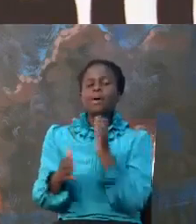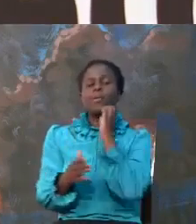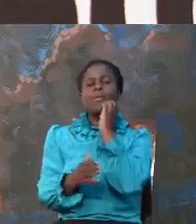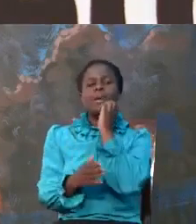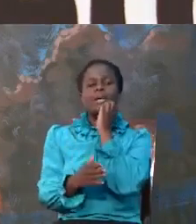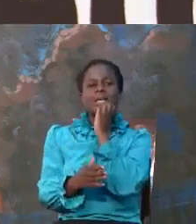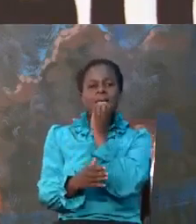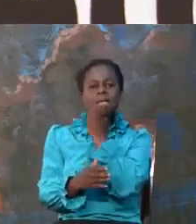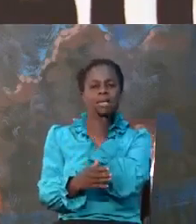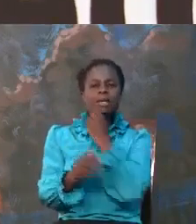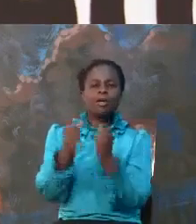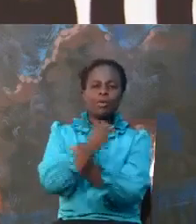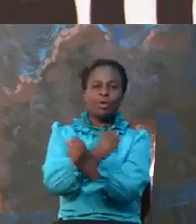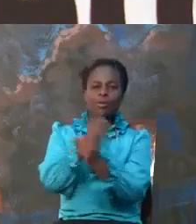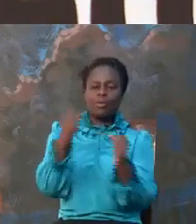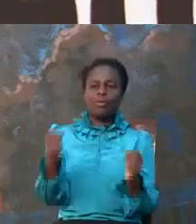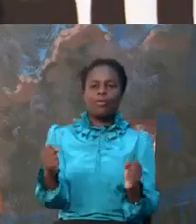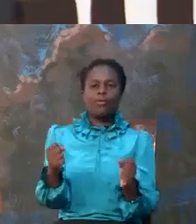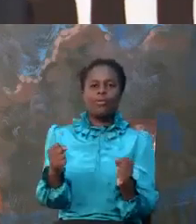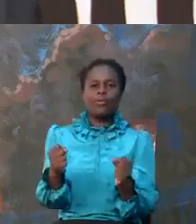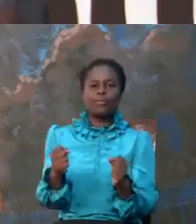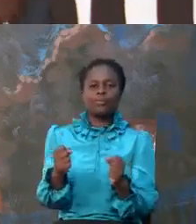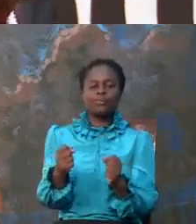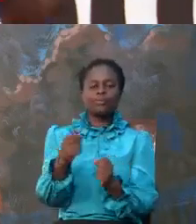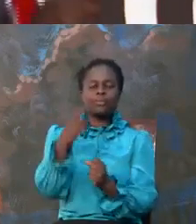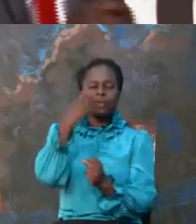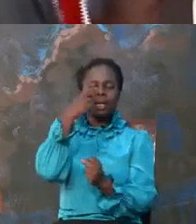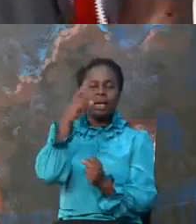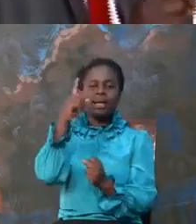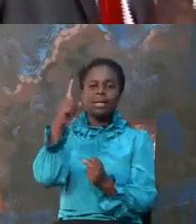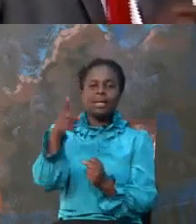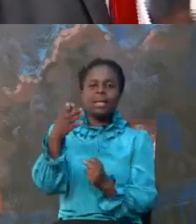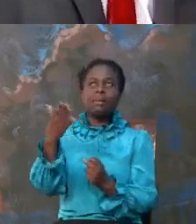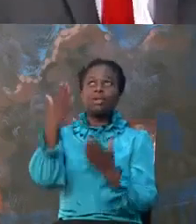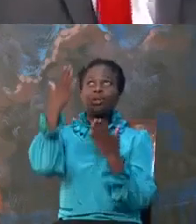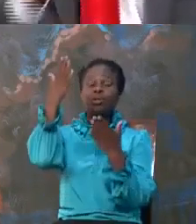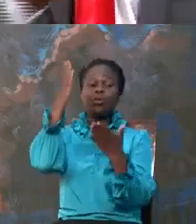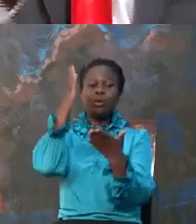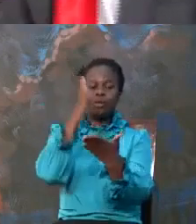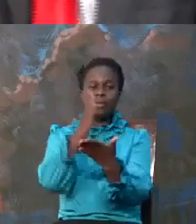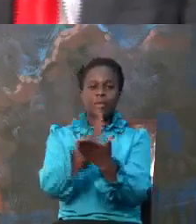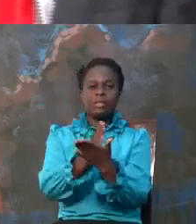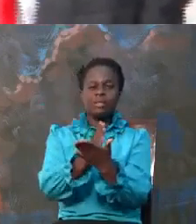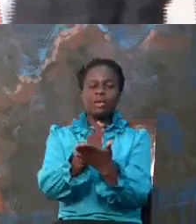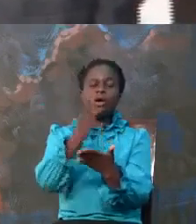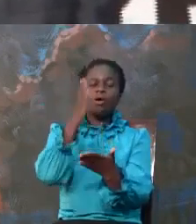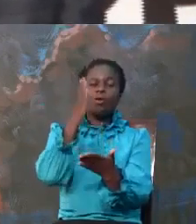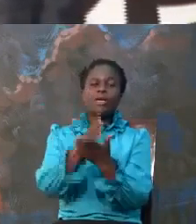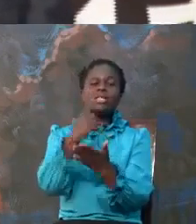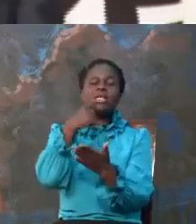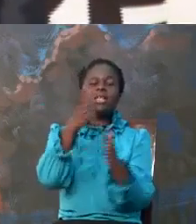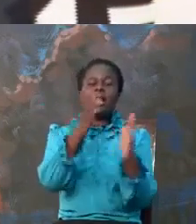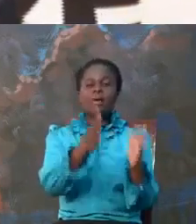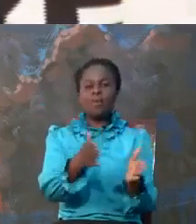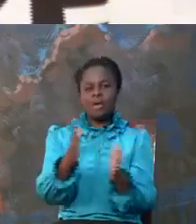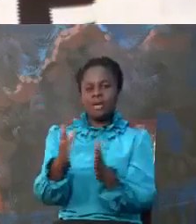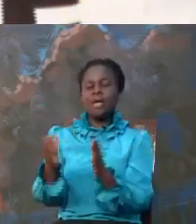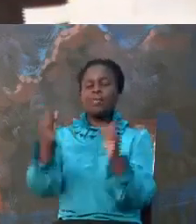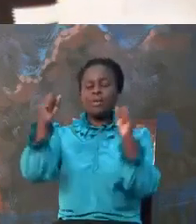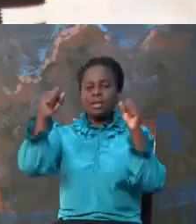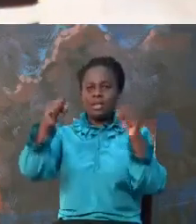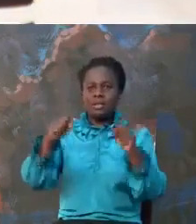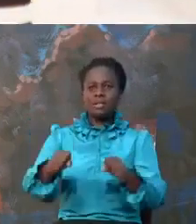makini wa wokovu. Sasa angalia kile ambacho Mungu amethibitisha kuhakikisha ya kwamba kila mwanadamu